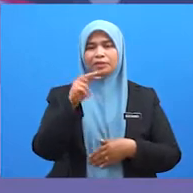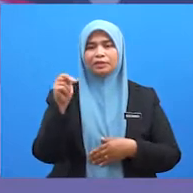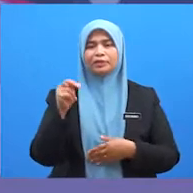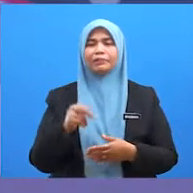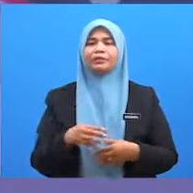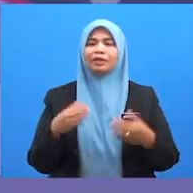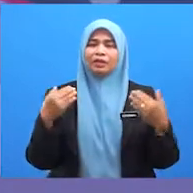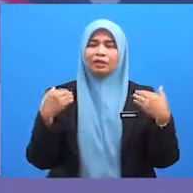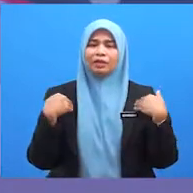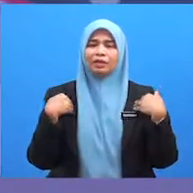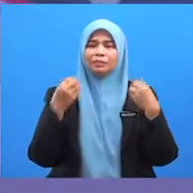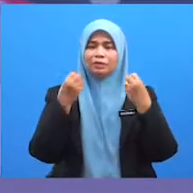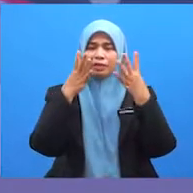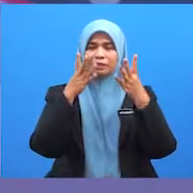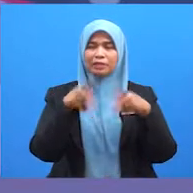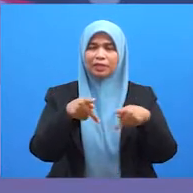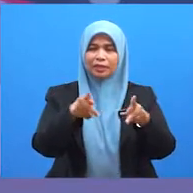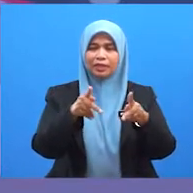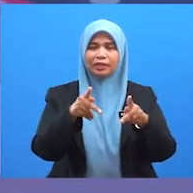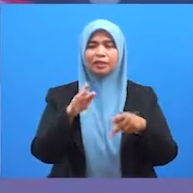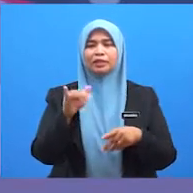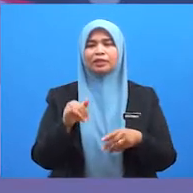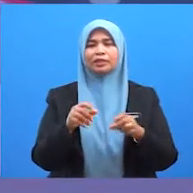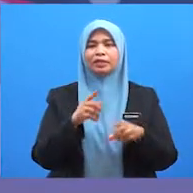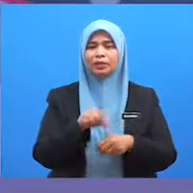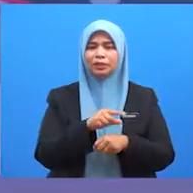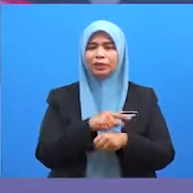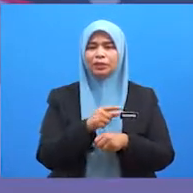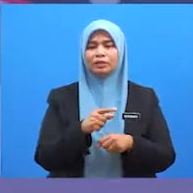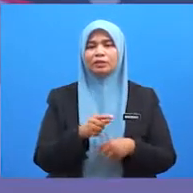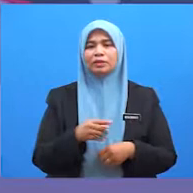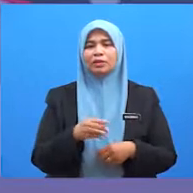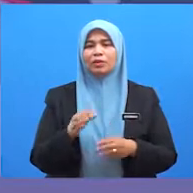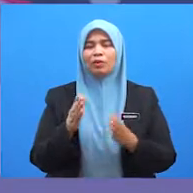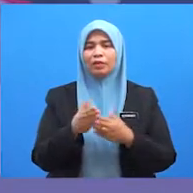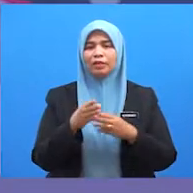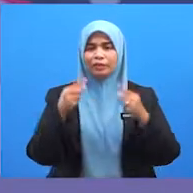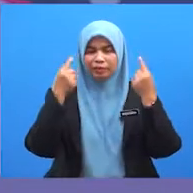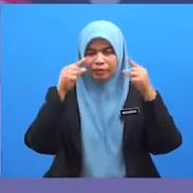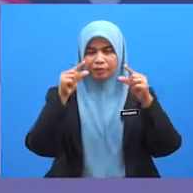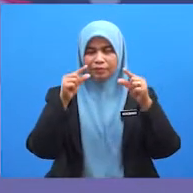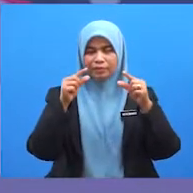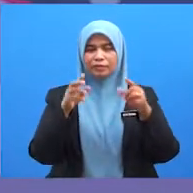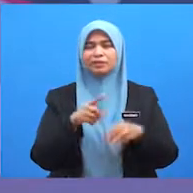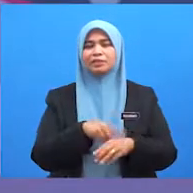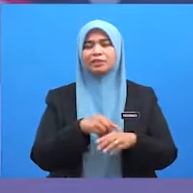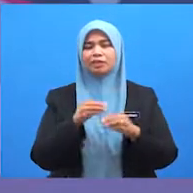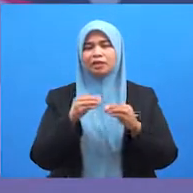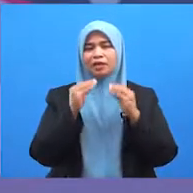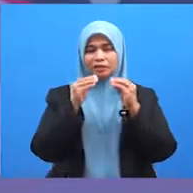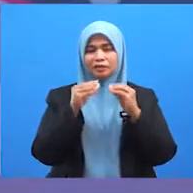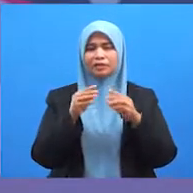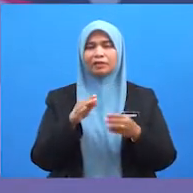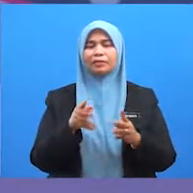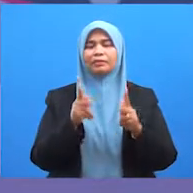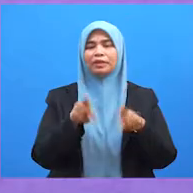Terdapat beberapa kaedah yang diguna pakai oleh tenaga pengajar semasa mengajar para pelajar di